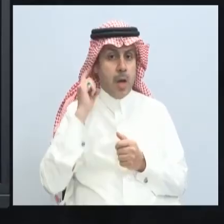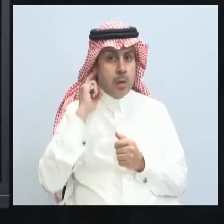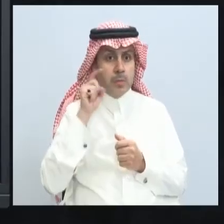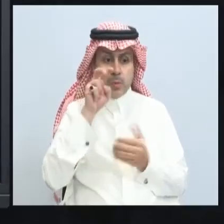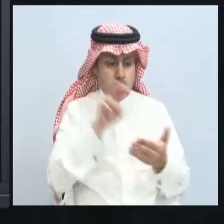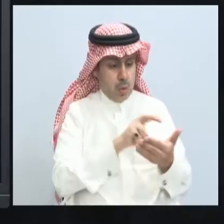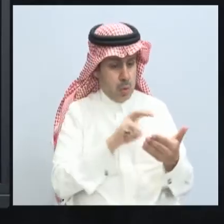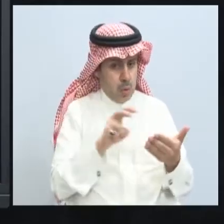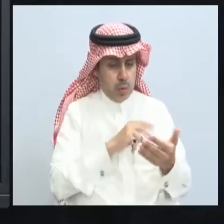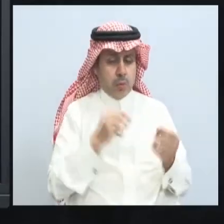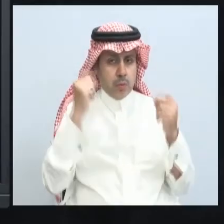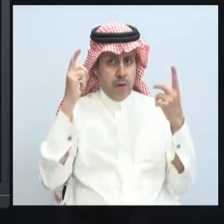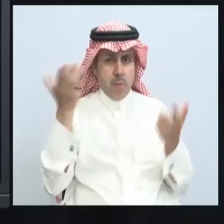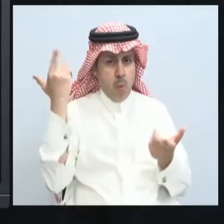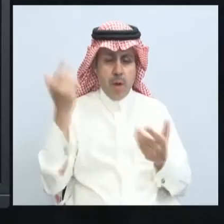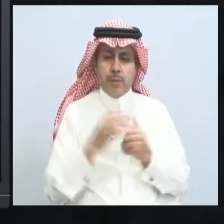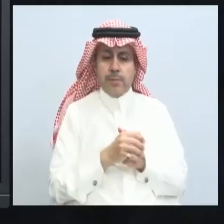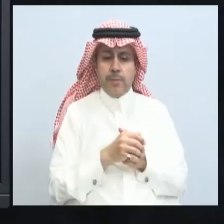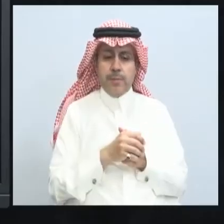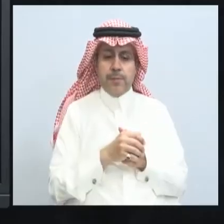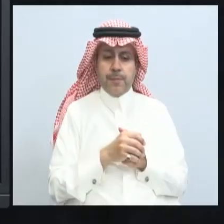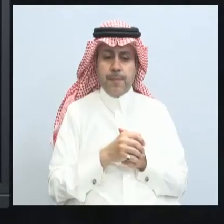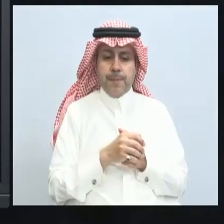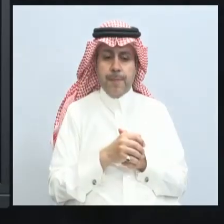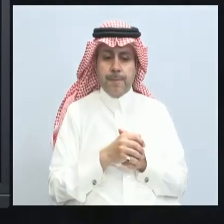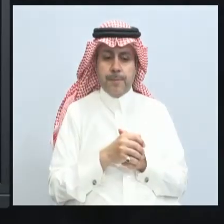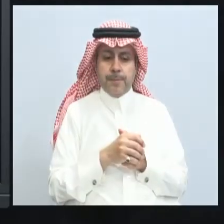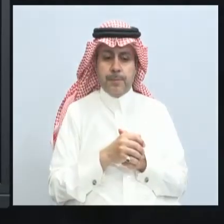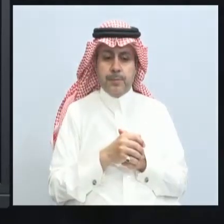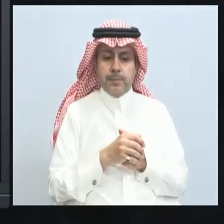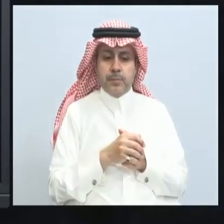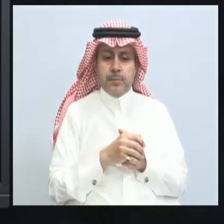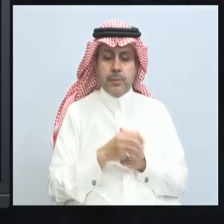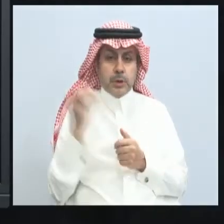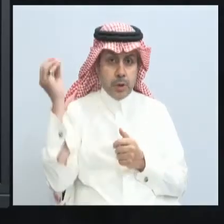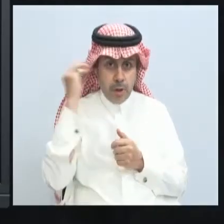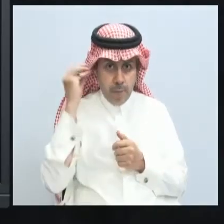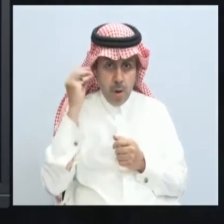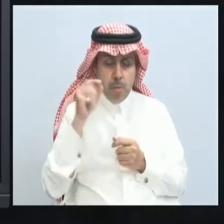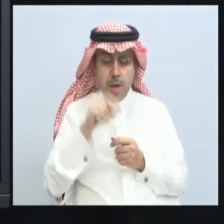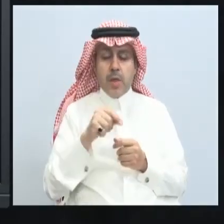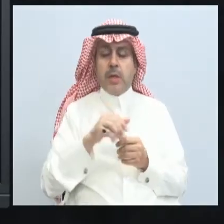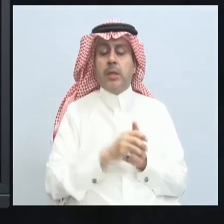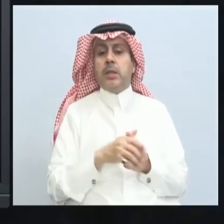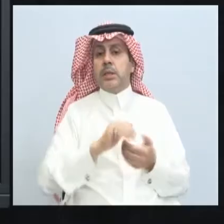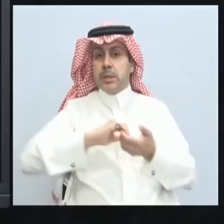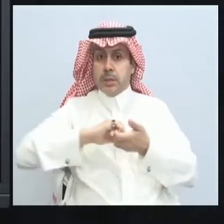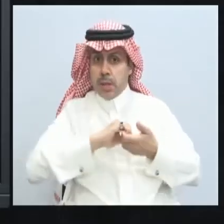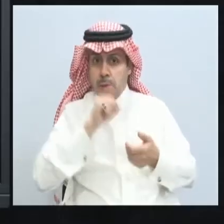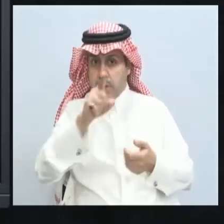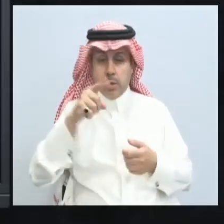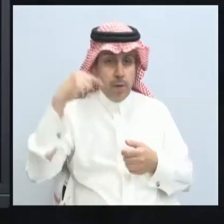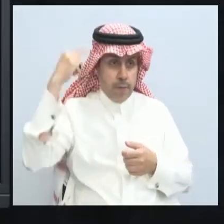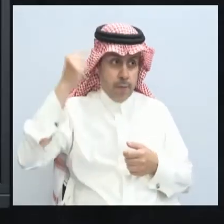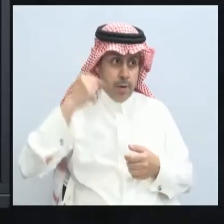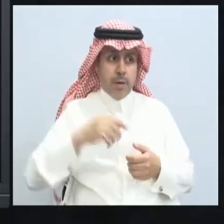ام رايتم في اي في اي وقت ان كنت تعلم بمعلومه عن هذا الصحابي نتمنى منك